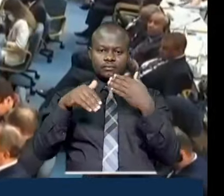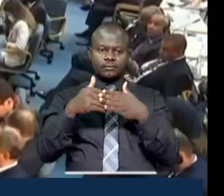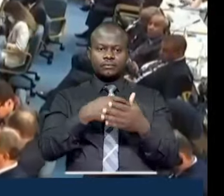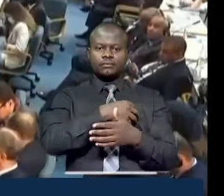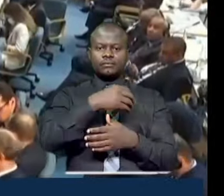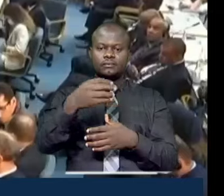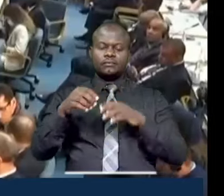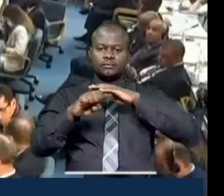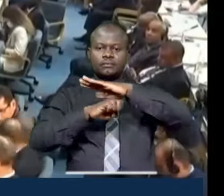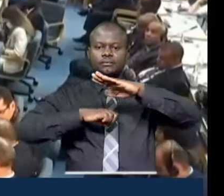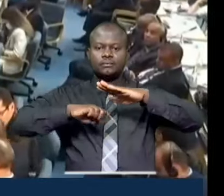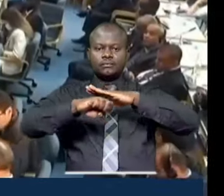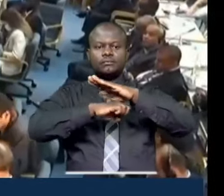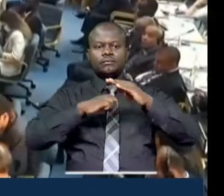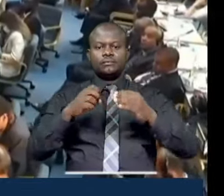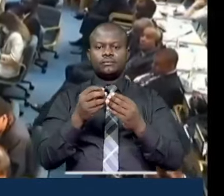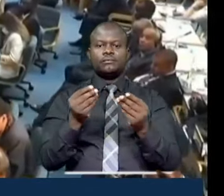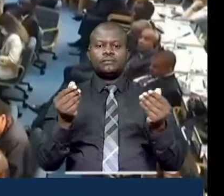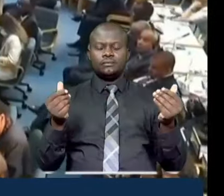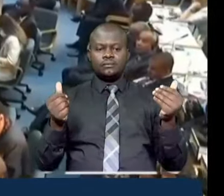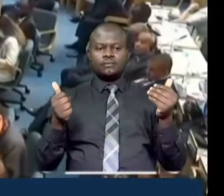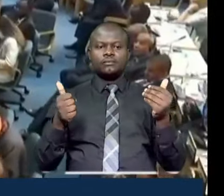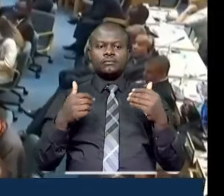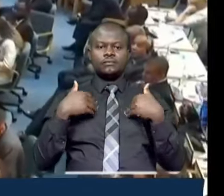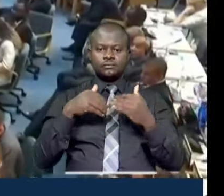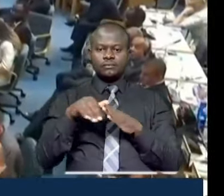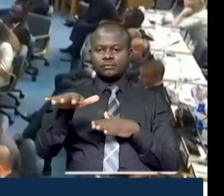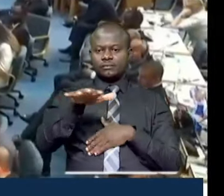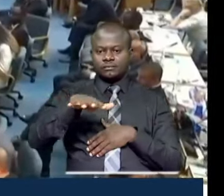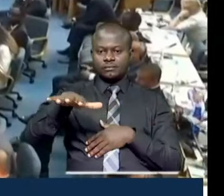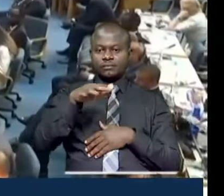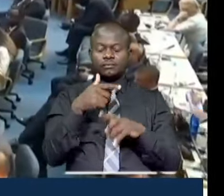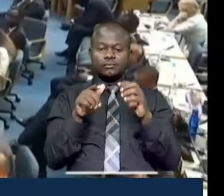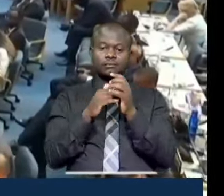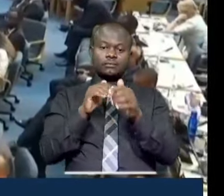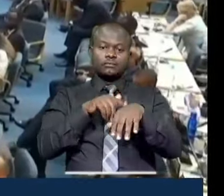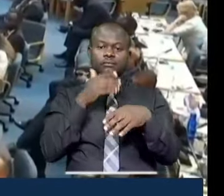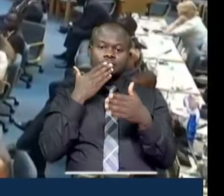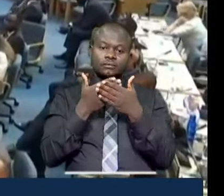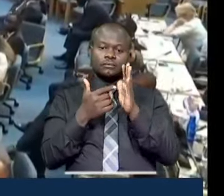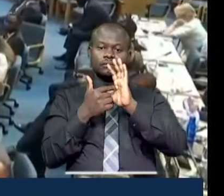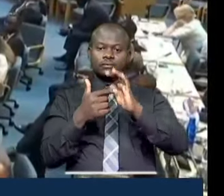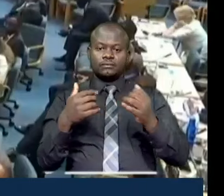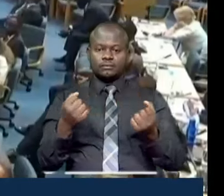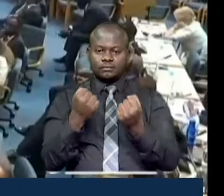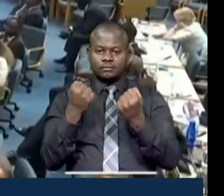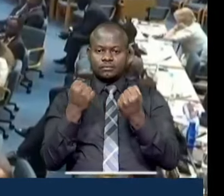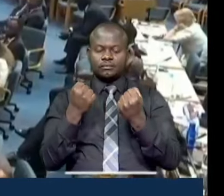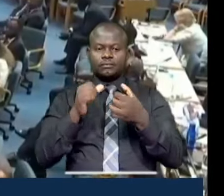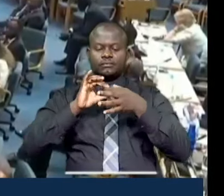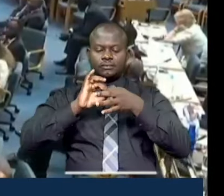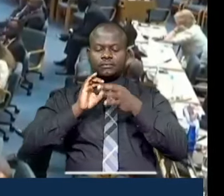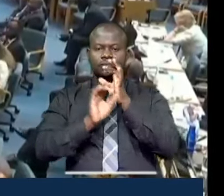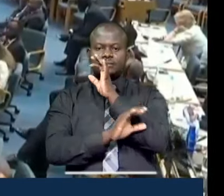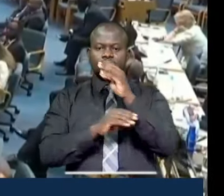ubukungu n'ibidukikije bihungabanya ubuzima kuri uyu mubumbe ni n'umwanya wo kwerekana imbaraga z'ubufatanye bw'ibihugu mu